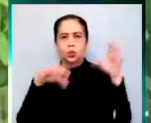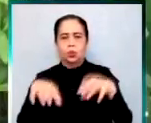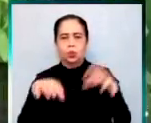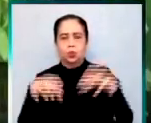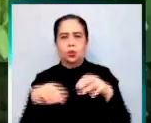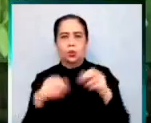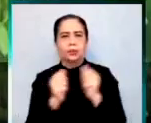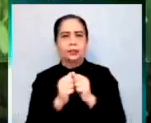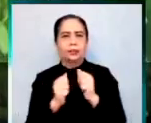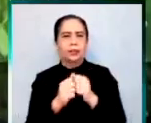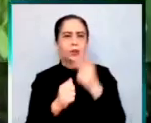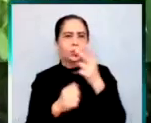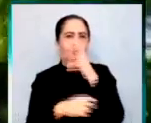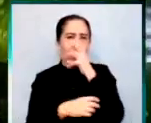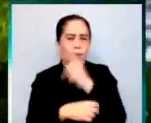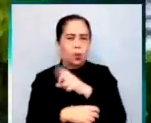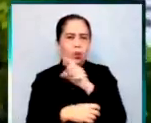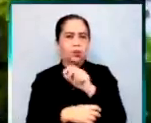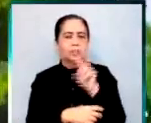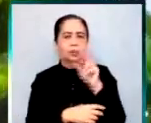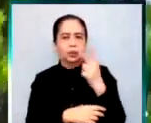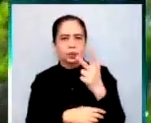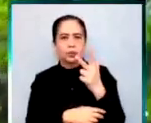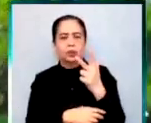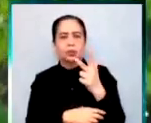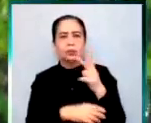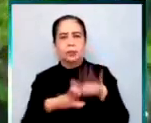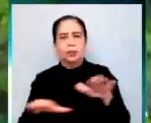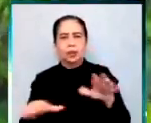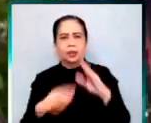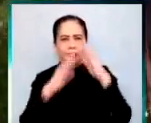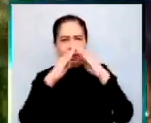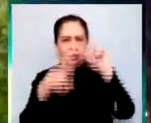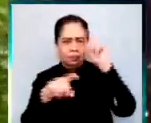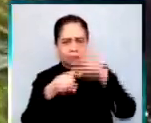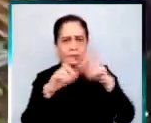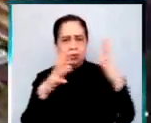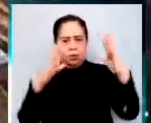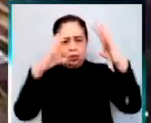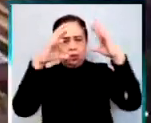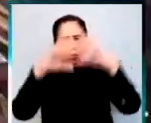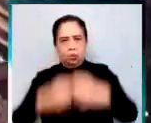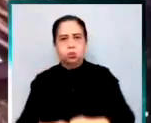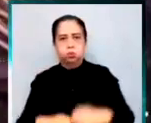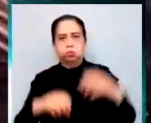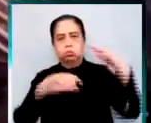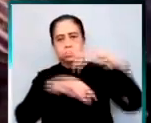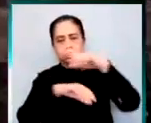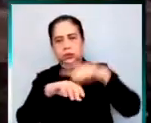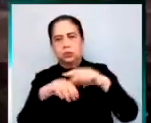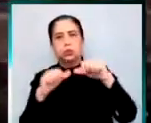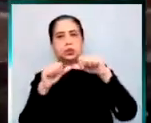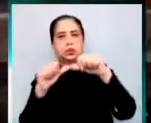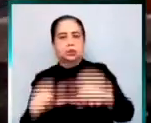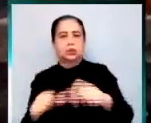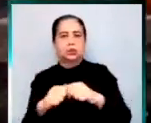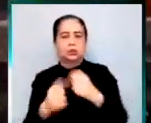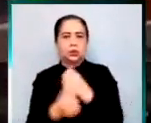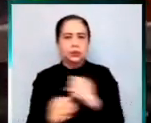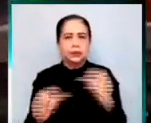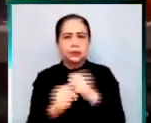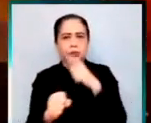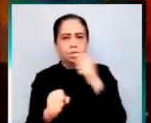2 matanda at 3 bata na nakatira sa bahay na natabunan ng guho. Patuloy ang rescue operation para sa iba pang